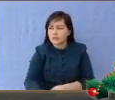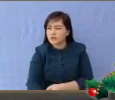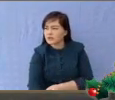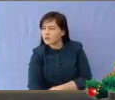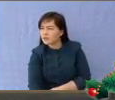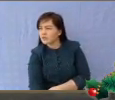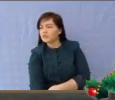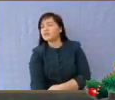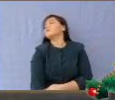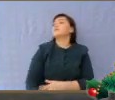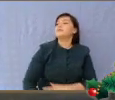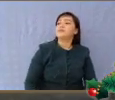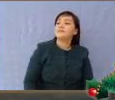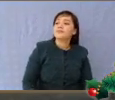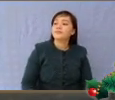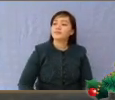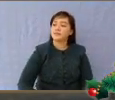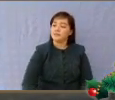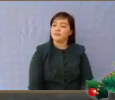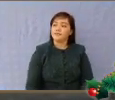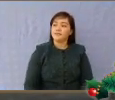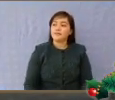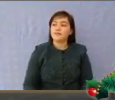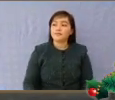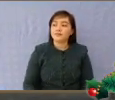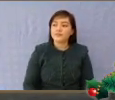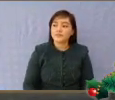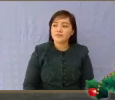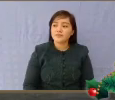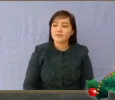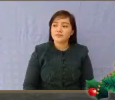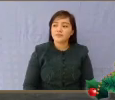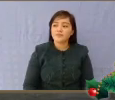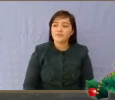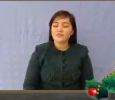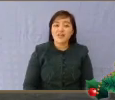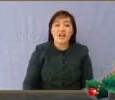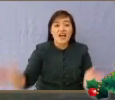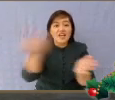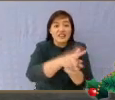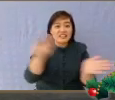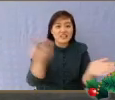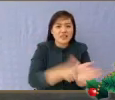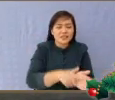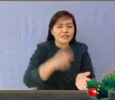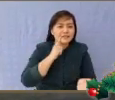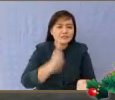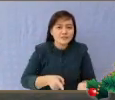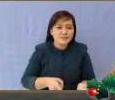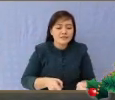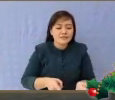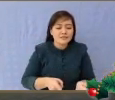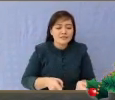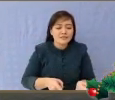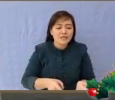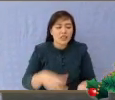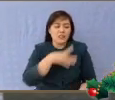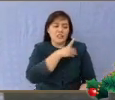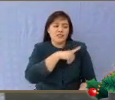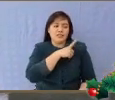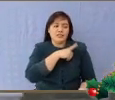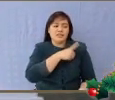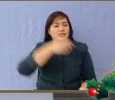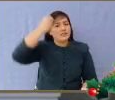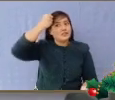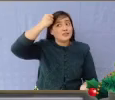Dear sir, you have COVID-19. Nabasa po agad nung nanay, nabasa